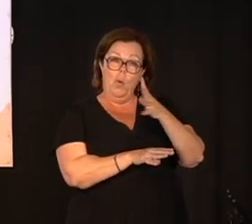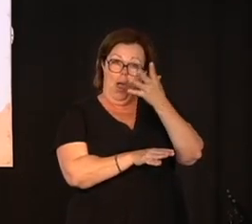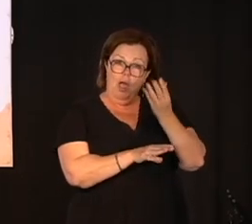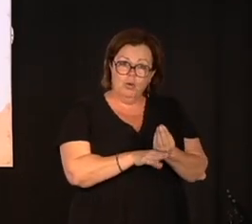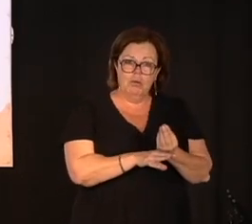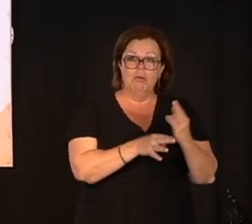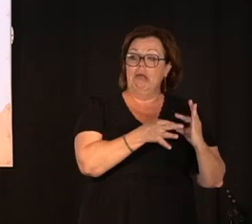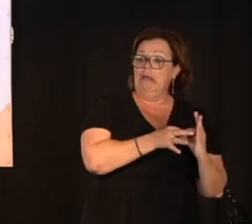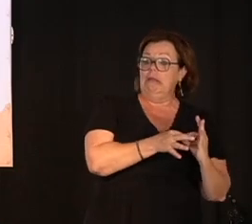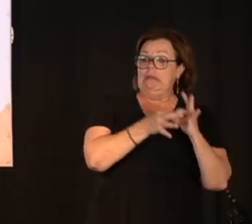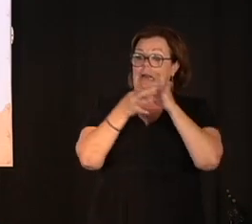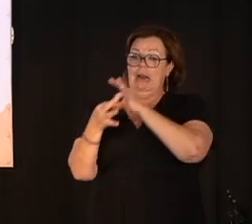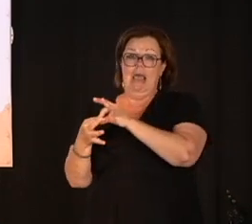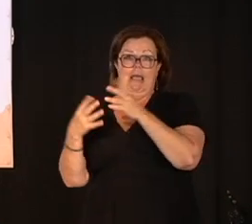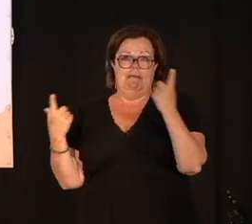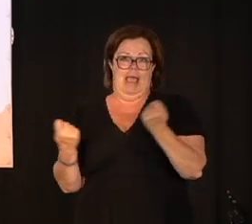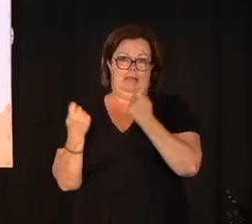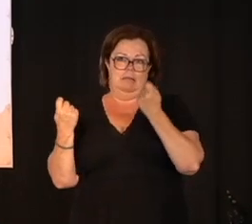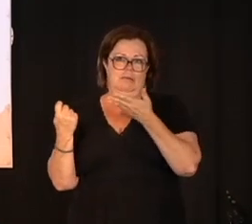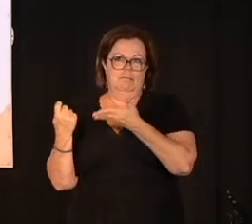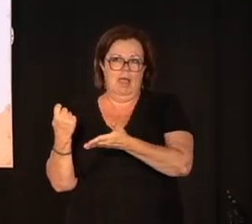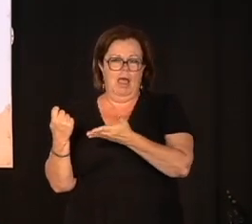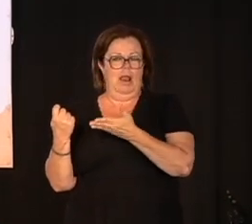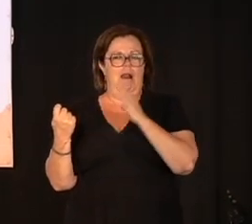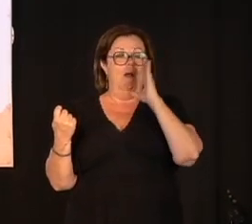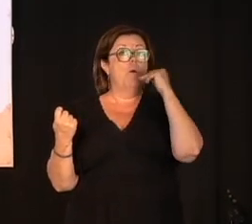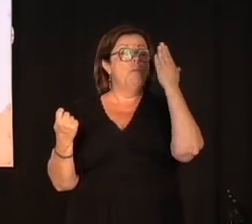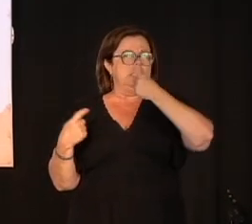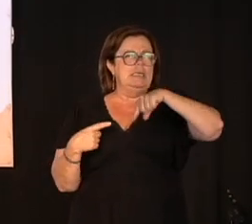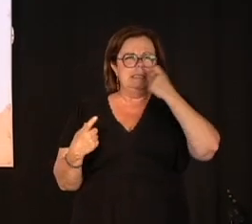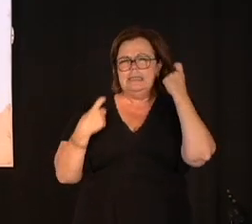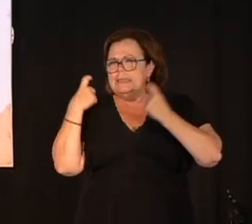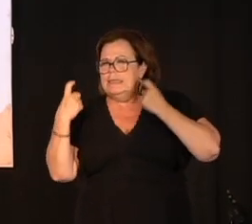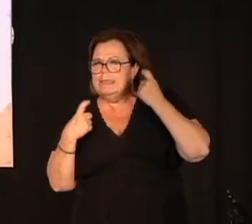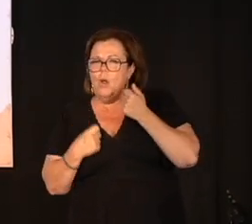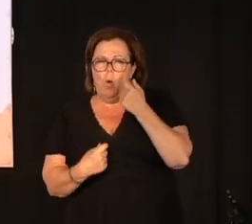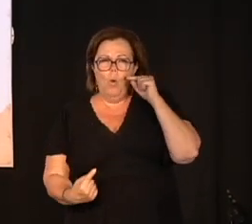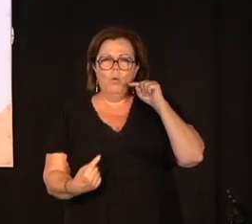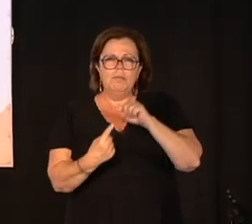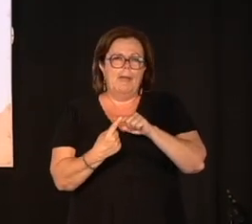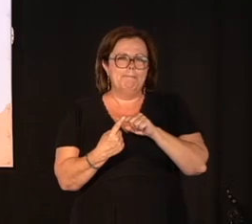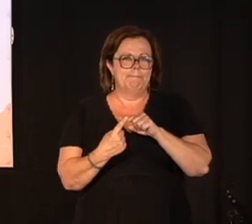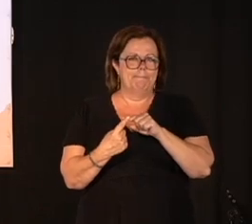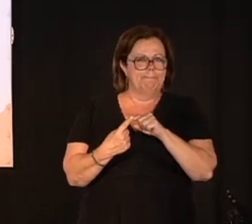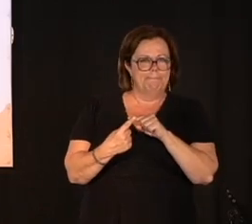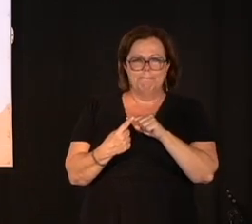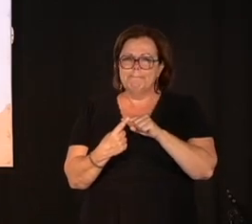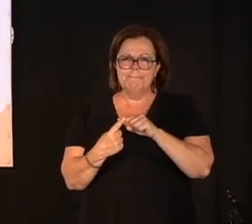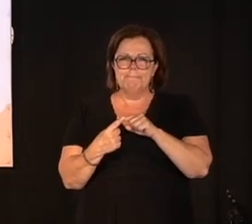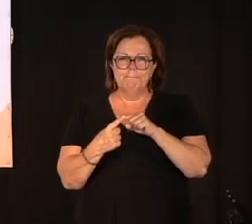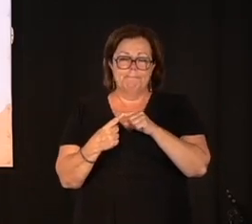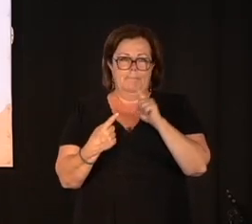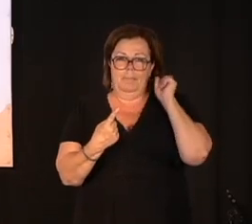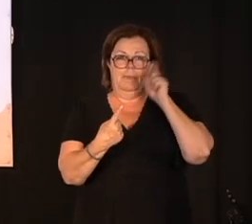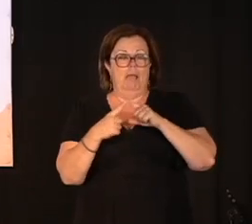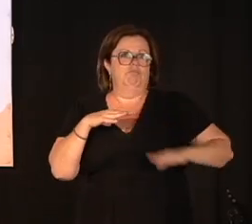donc mon idée, avec mon équipe, était de trouver un thème qui puisse réfléchir à une question qui est fondamentale et